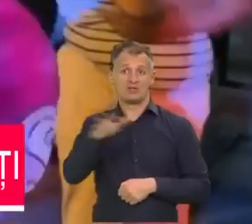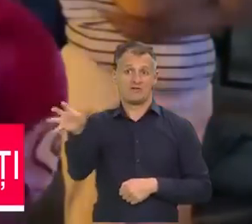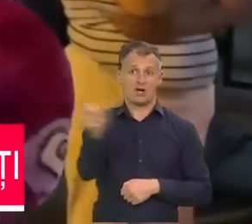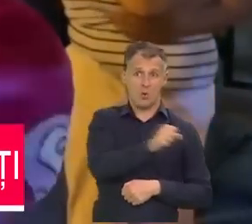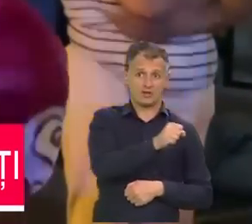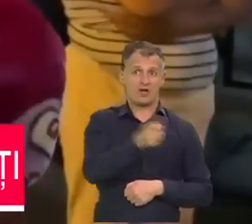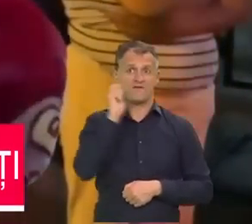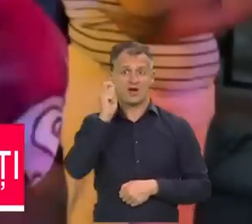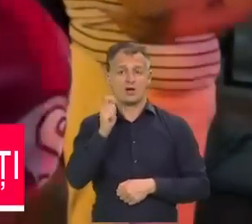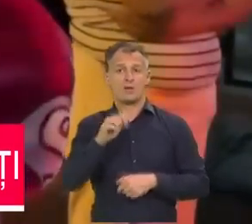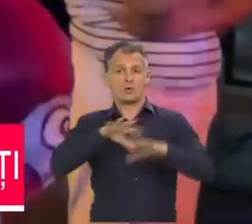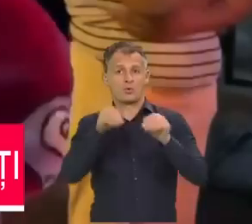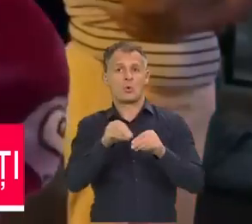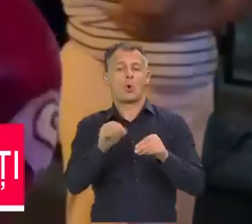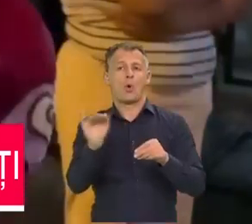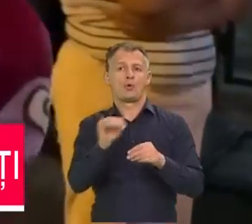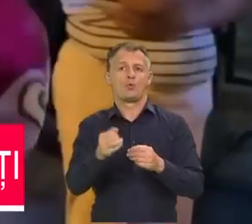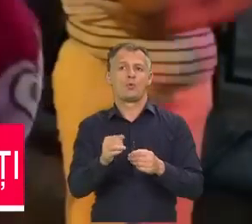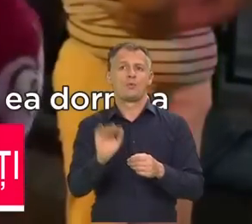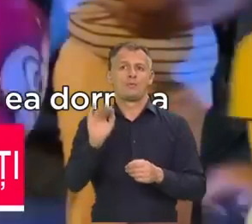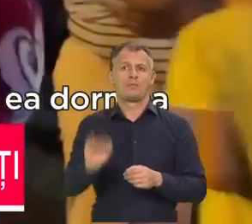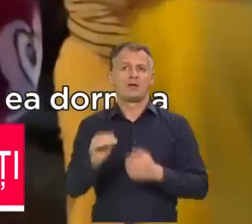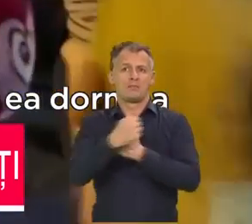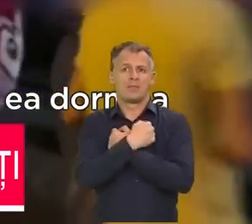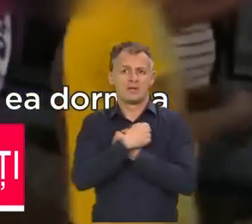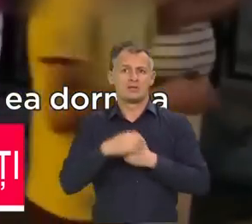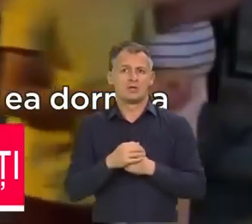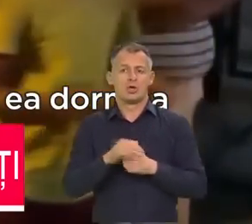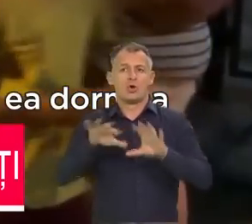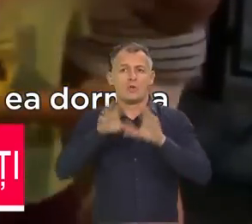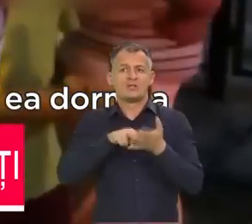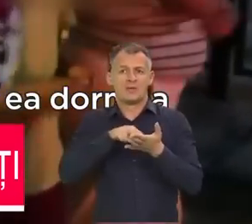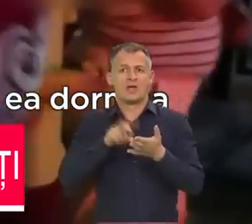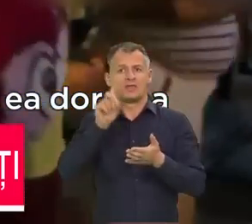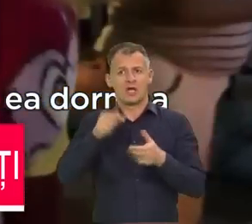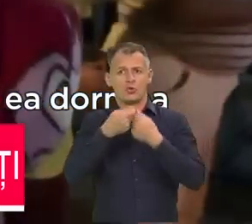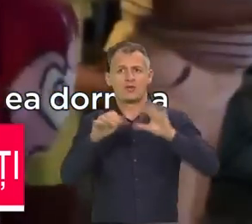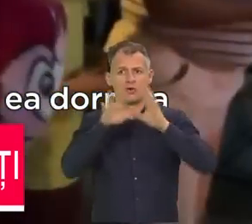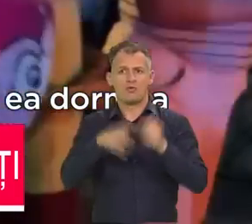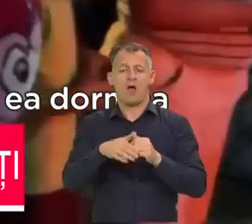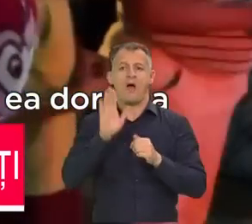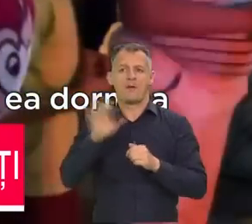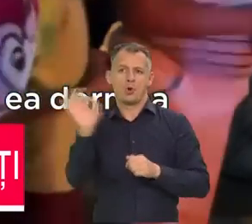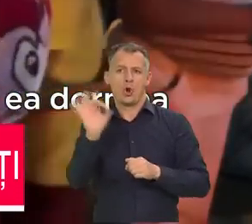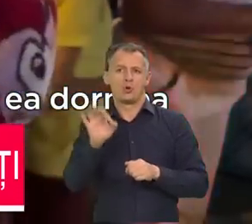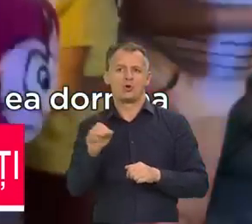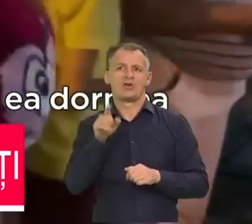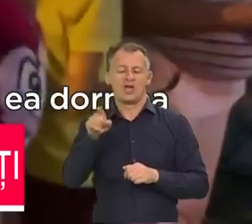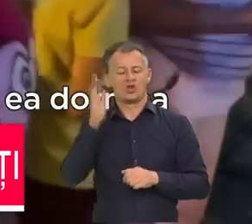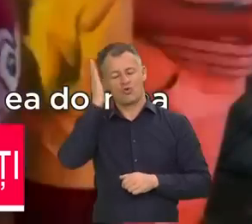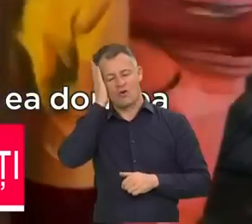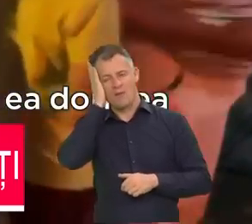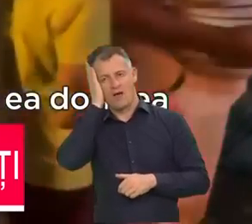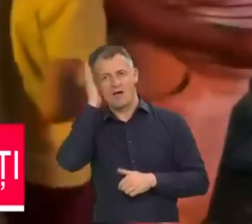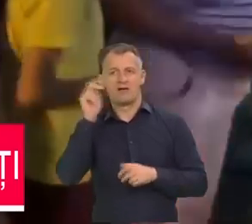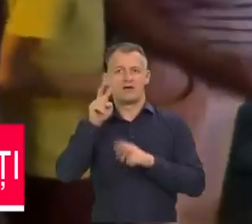Da. Erați aici internați, nu? Da. S-a panicat lumea? Da, toată lumea. Plânge. Lumea va fi